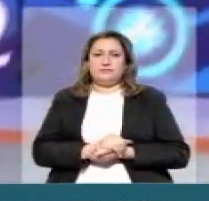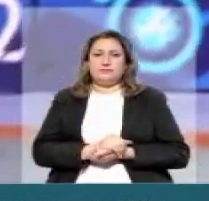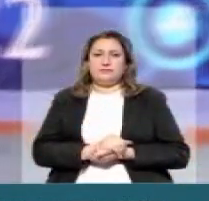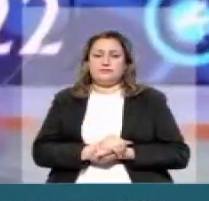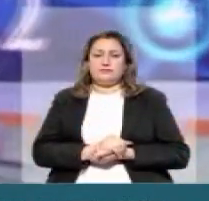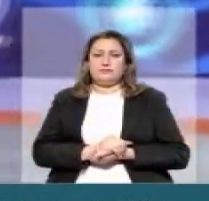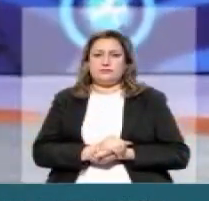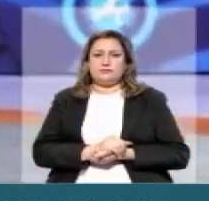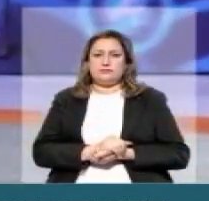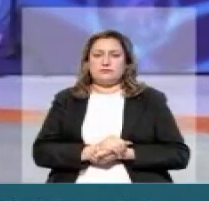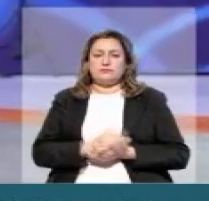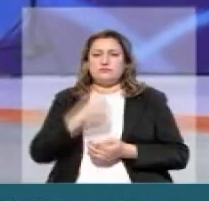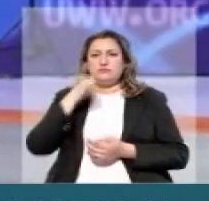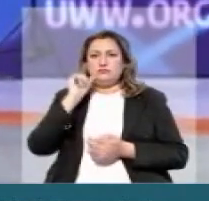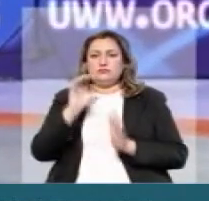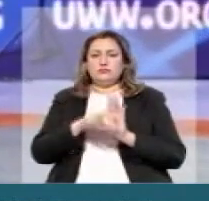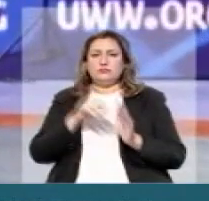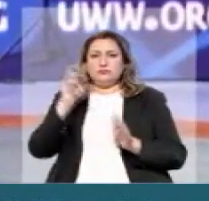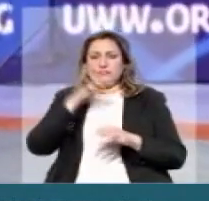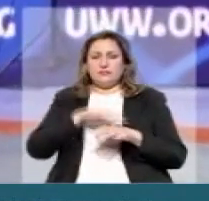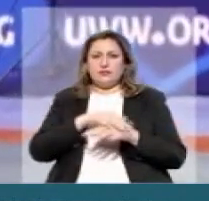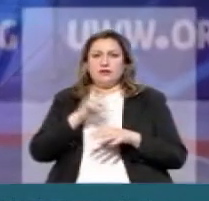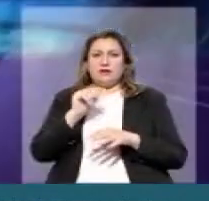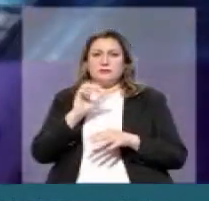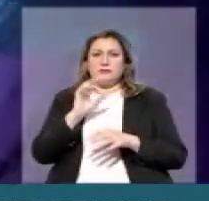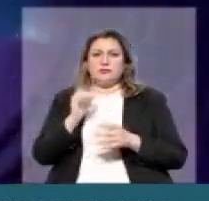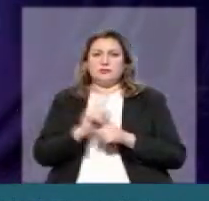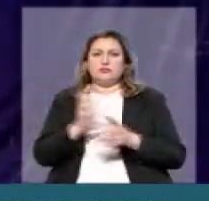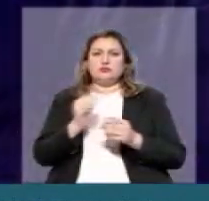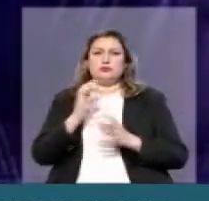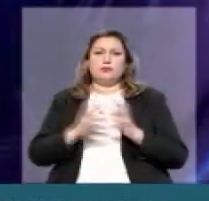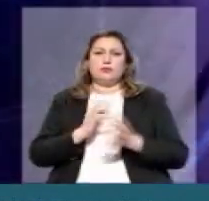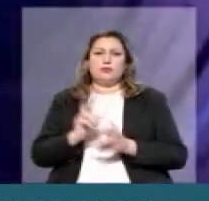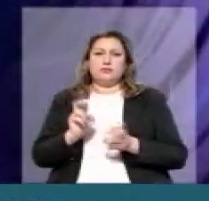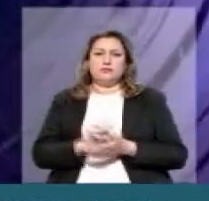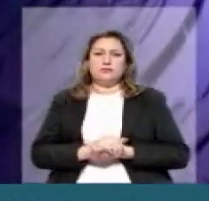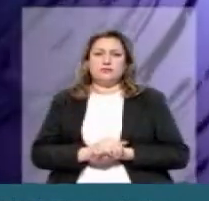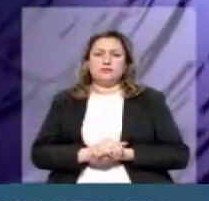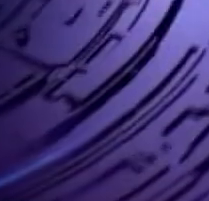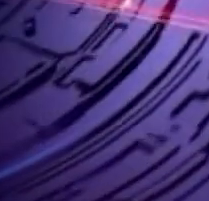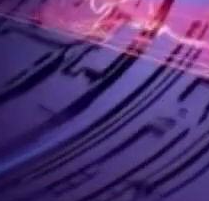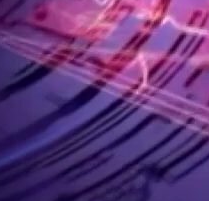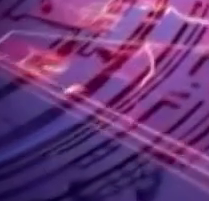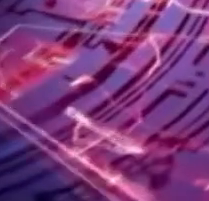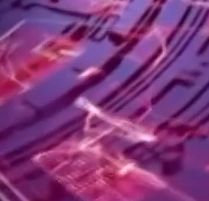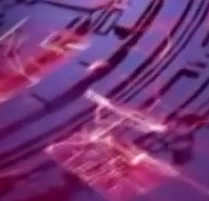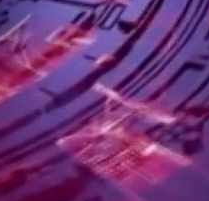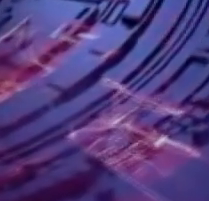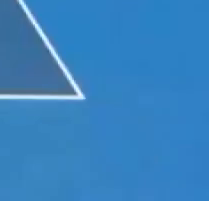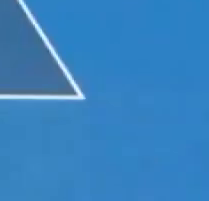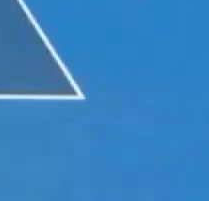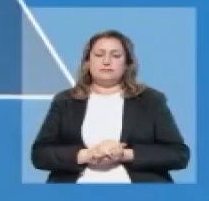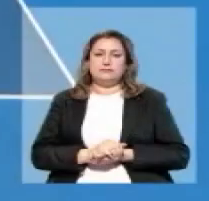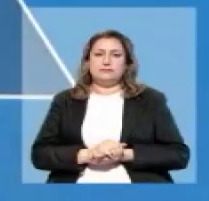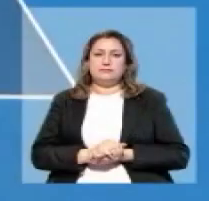Әлем чемпионаты Италия астанасы Рим қаласында өтіп жатыр.